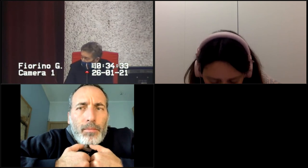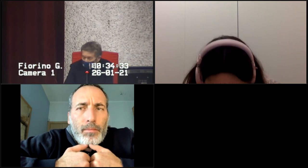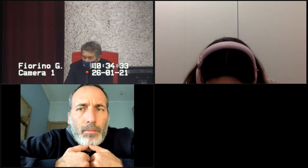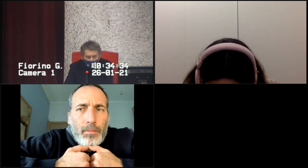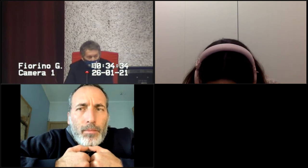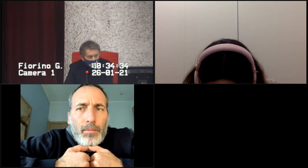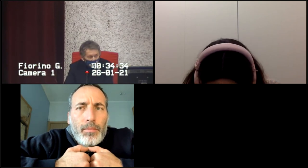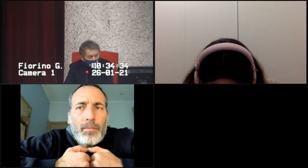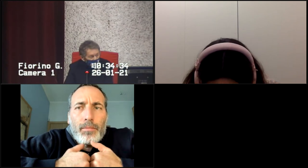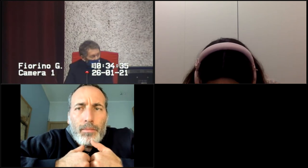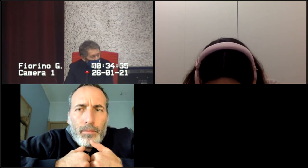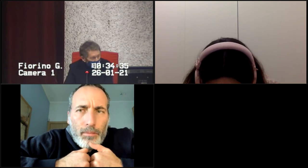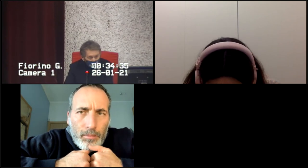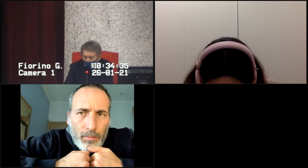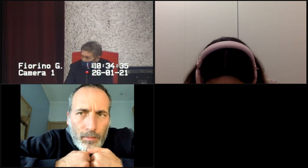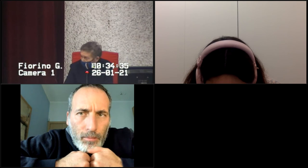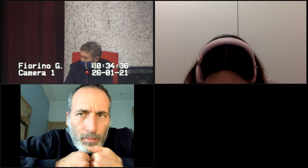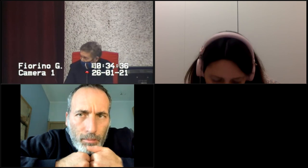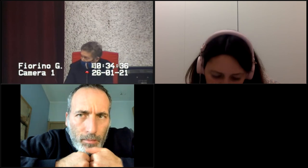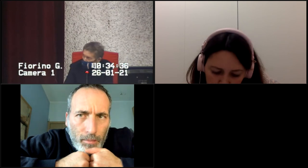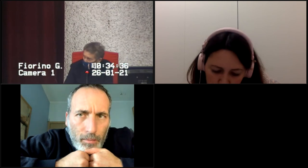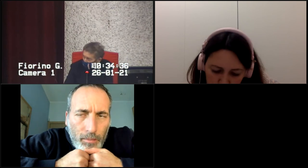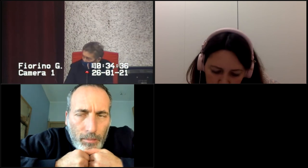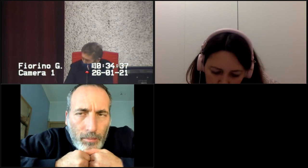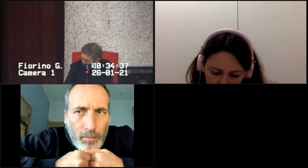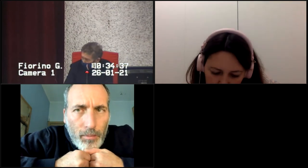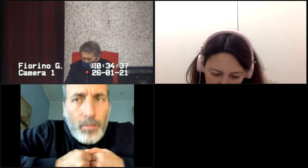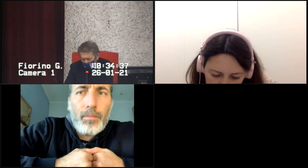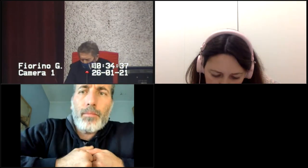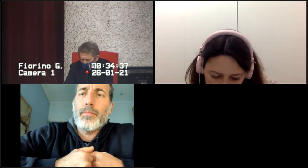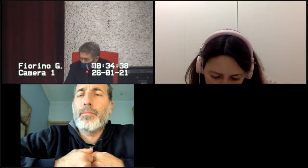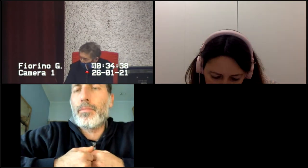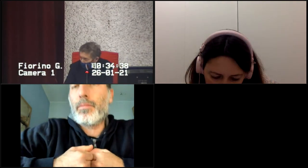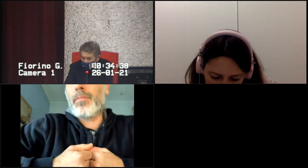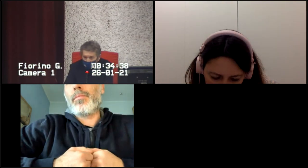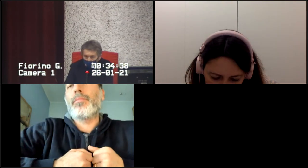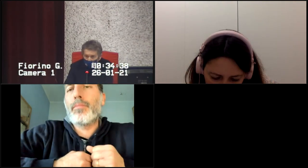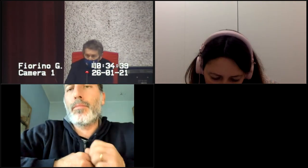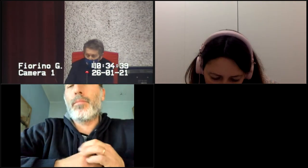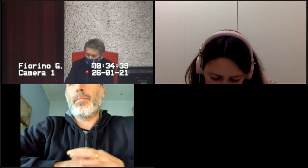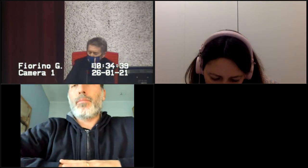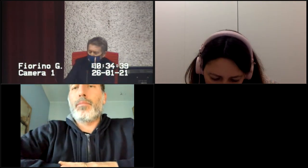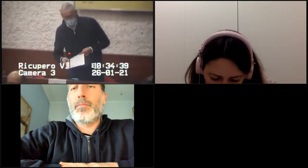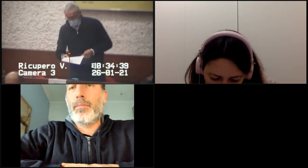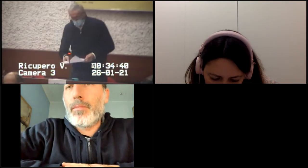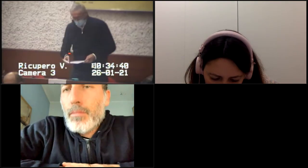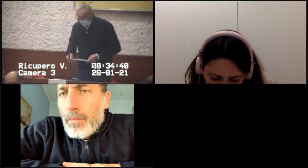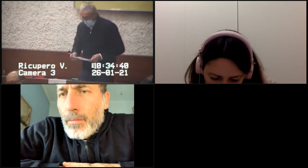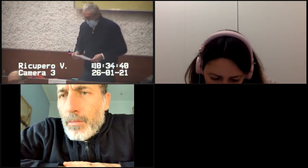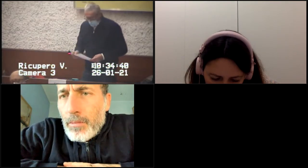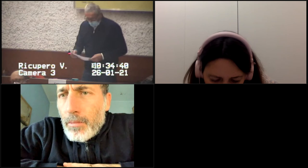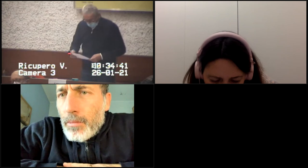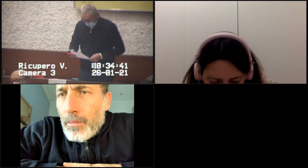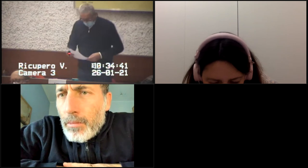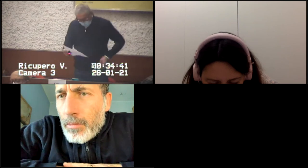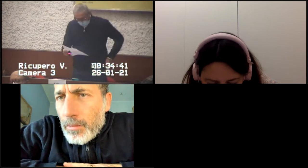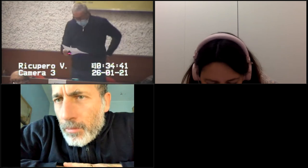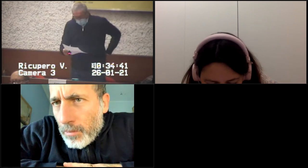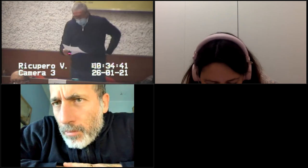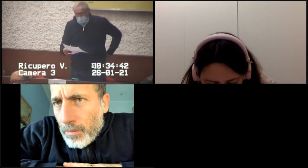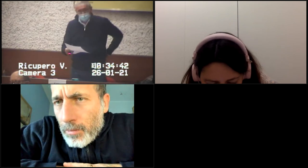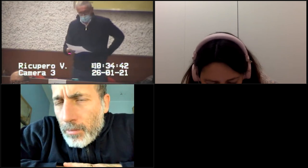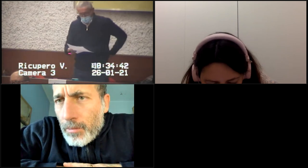che il ringraziamento vada esteso a tutti i consiglieri, anche l'opposizione. No, anche dopo va benissimo. Okay, la ringrazio, grazie mille. Allora,